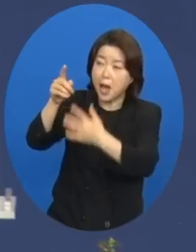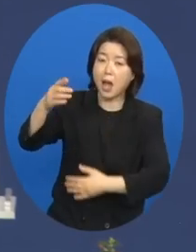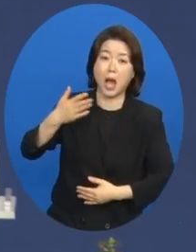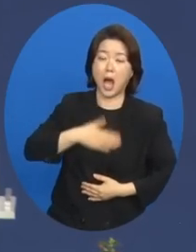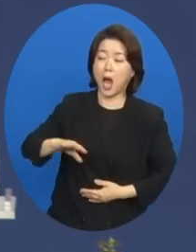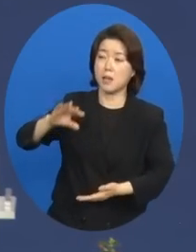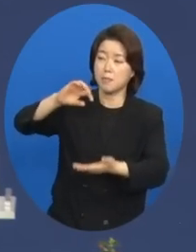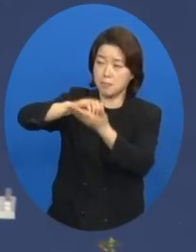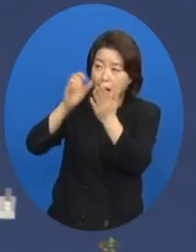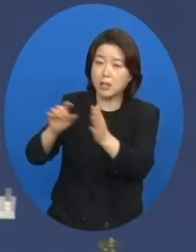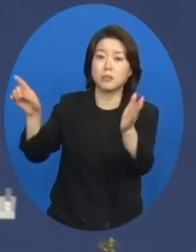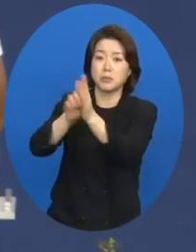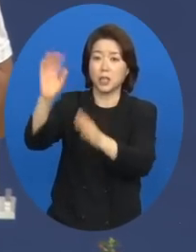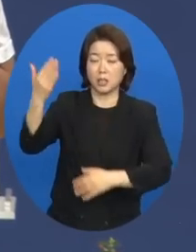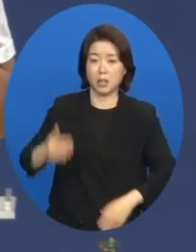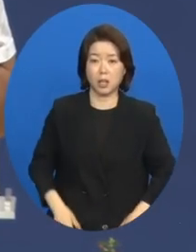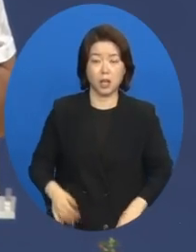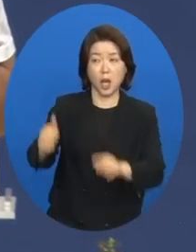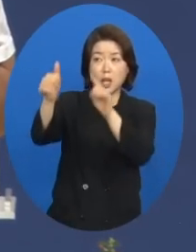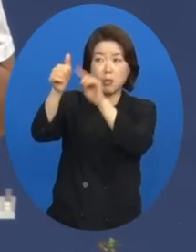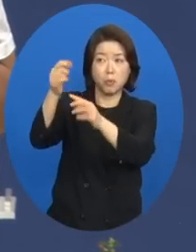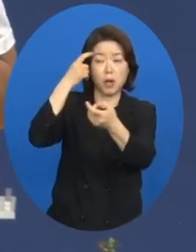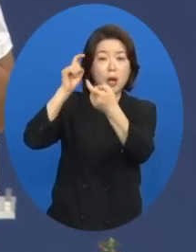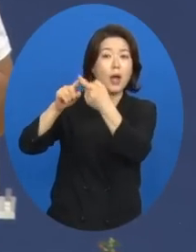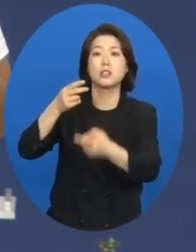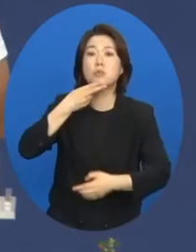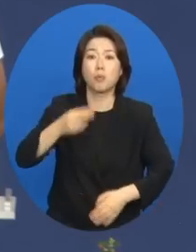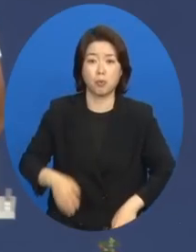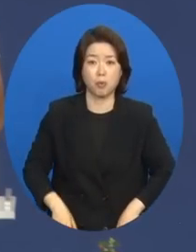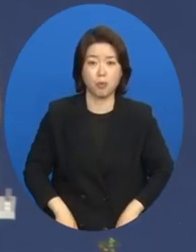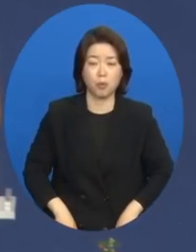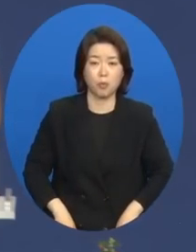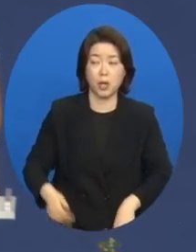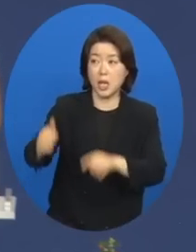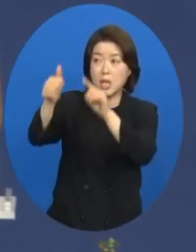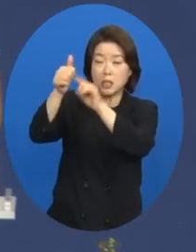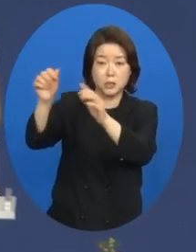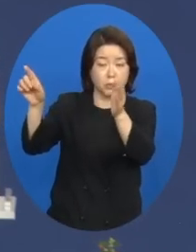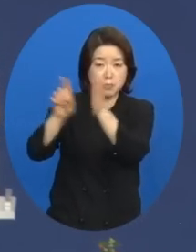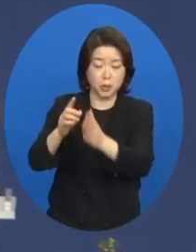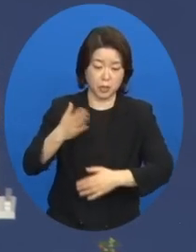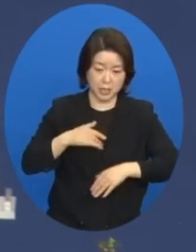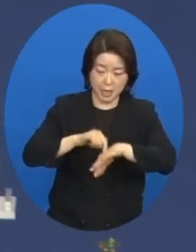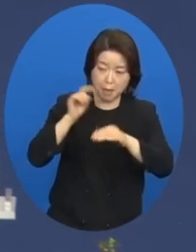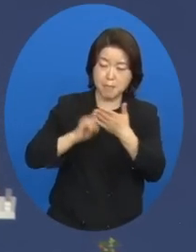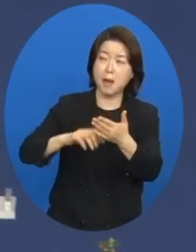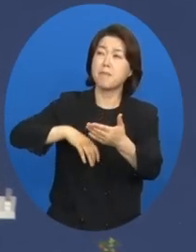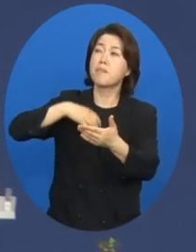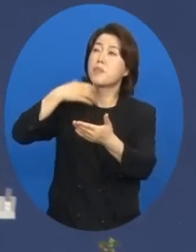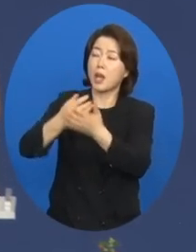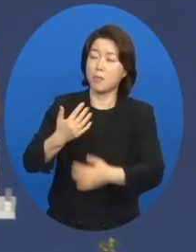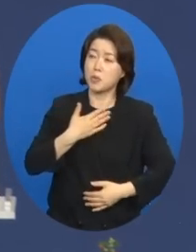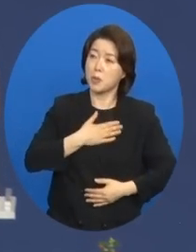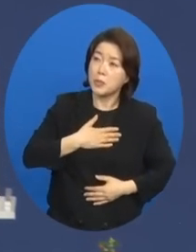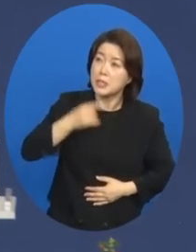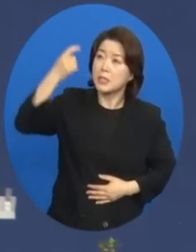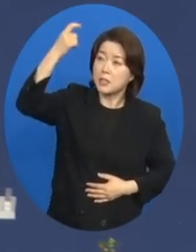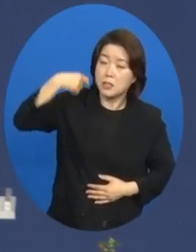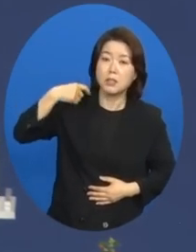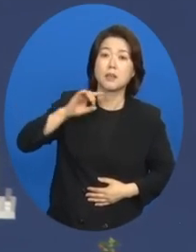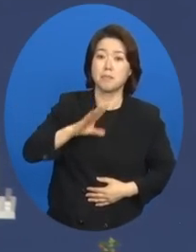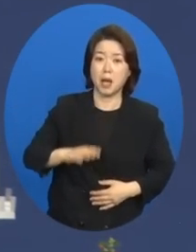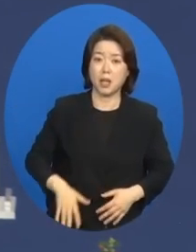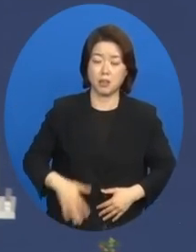아니겠어요? 근데 이분에 대해서 별로 관심이 없어요. 그분을 믿고자 하는 내 마음의 감동, 느낌,